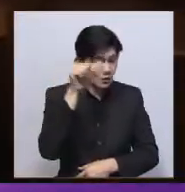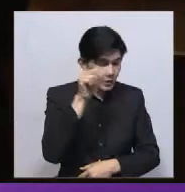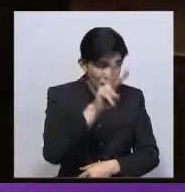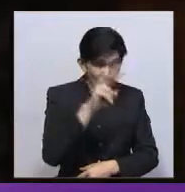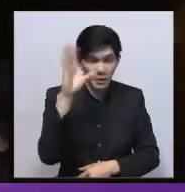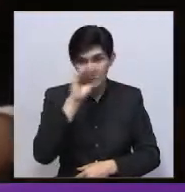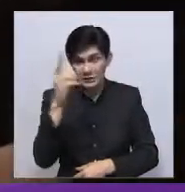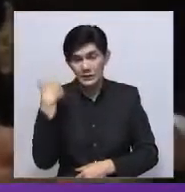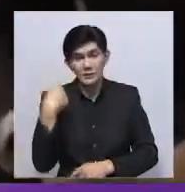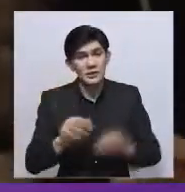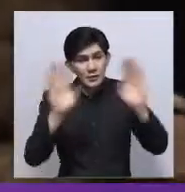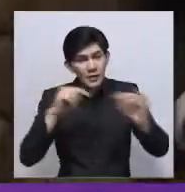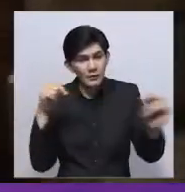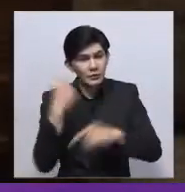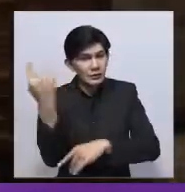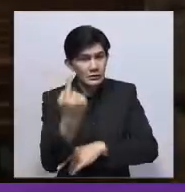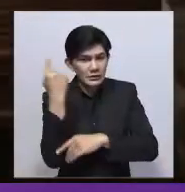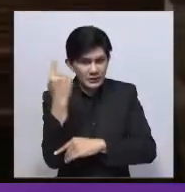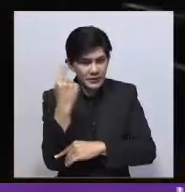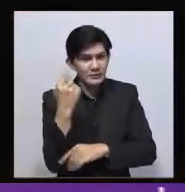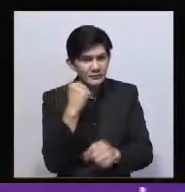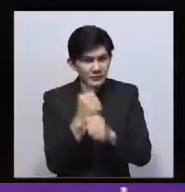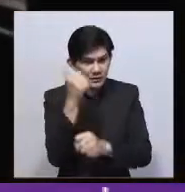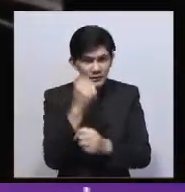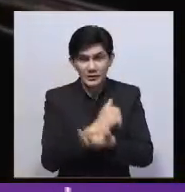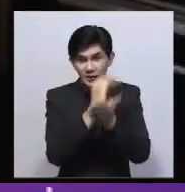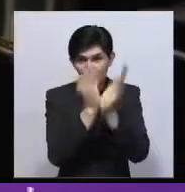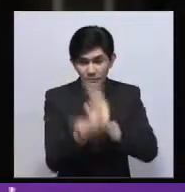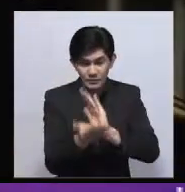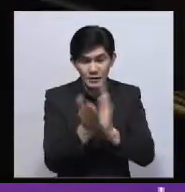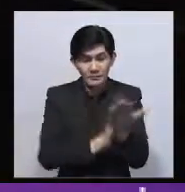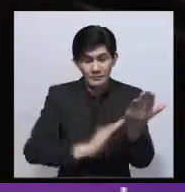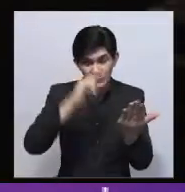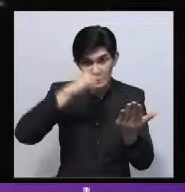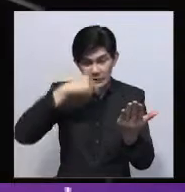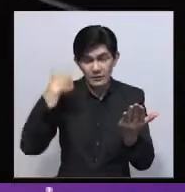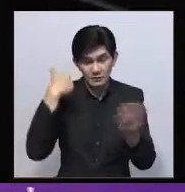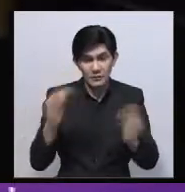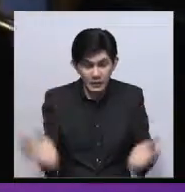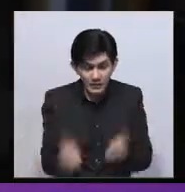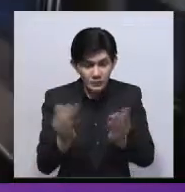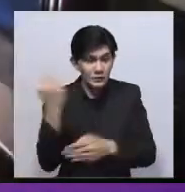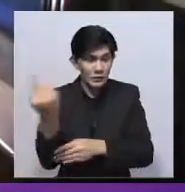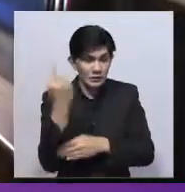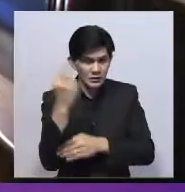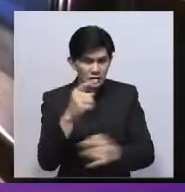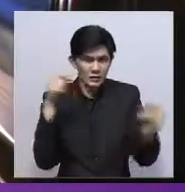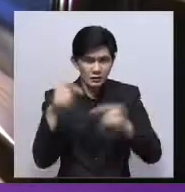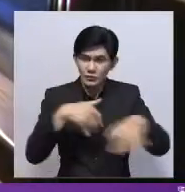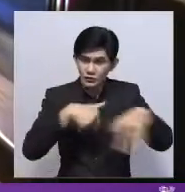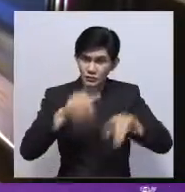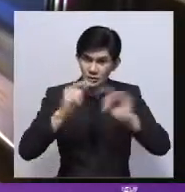คืนซึ่งเป็นรูปแบบของการท่องเที่ยวที่จะสามารถนำมาปรับใช้กับประเทศไทยได้เพื่อส่งเสริมการท่องเที่ยวในระดับท้